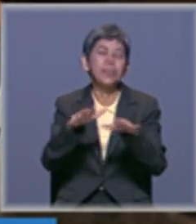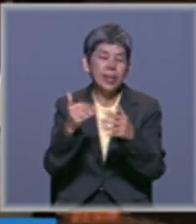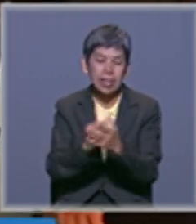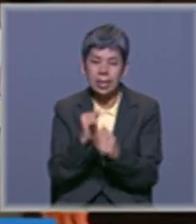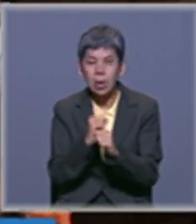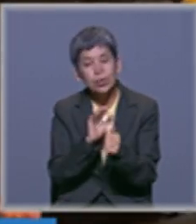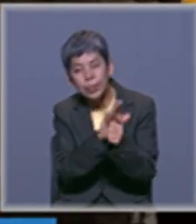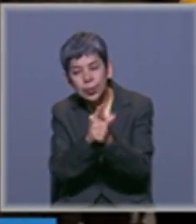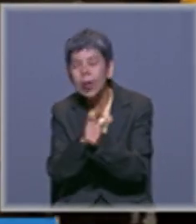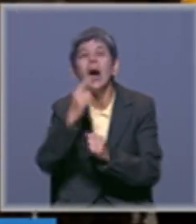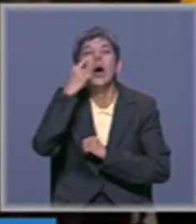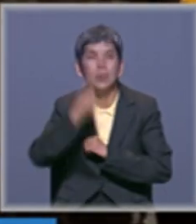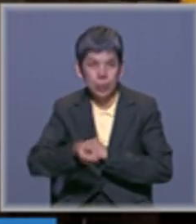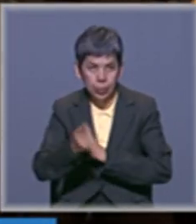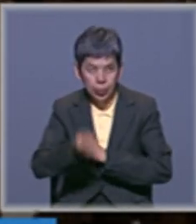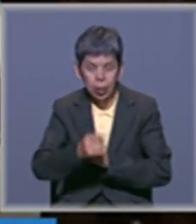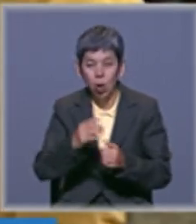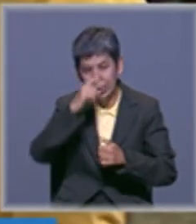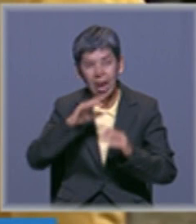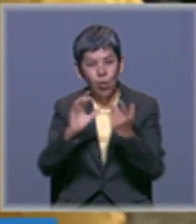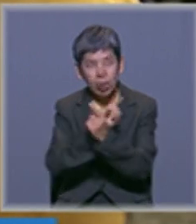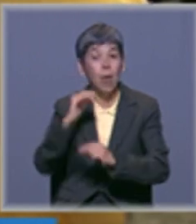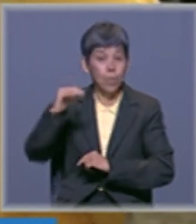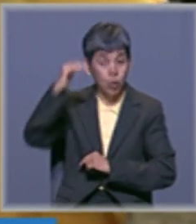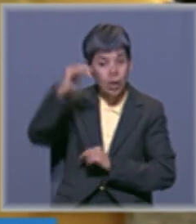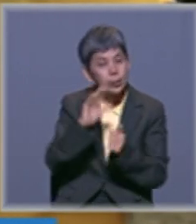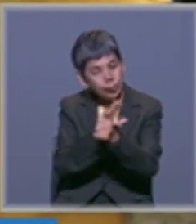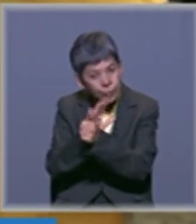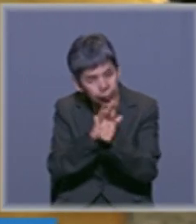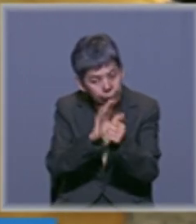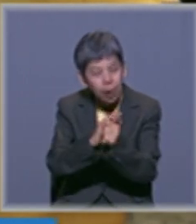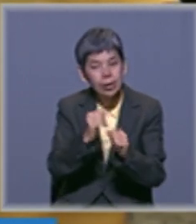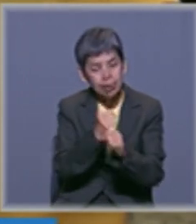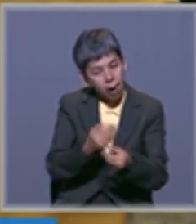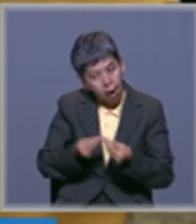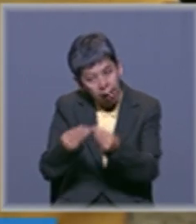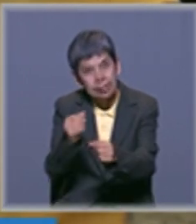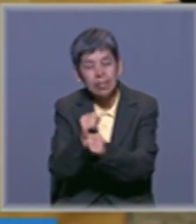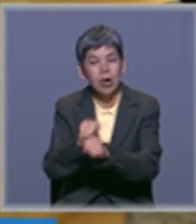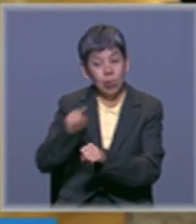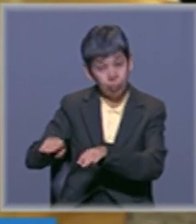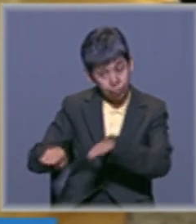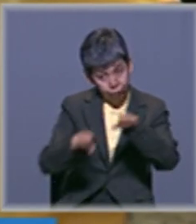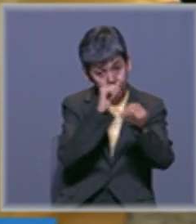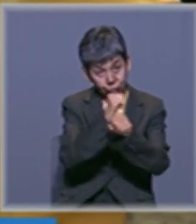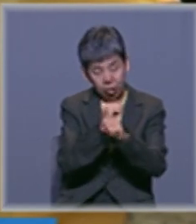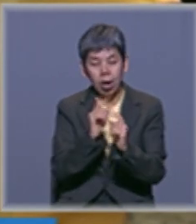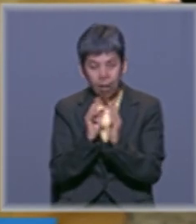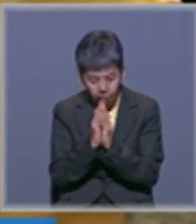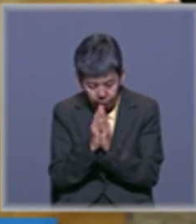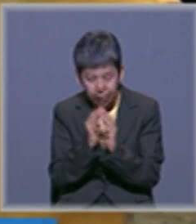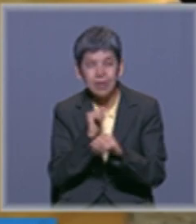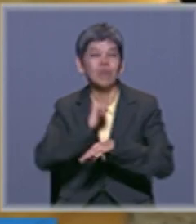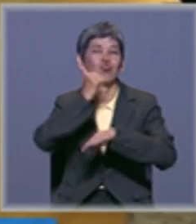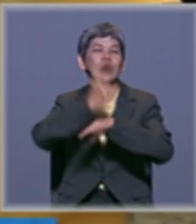การให้กำลังใจไปตามประเพณีของไทยที่ผู้ใหญ่ก็ควรจะให้กับรุ่นหลังในโอกาสที่คนรุ่นหลังนั้นไปแสดงความนับถือกับผู้